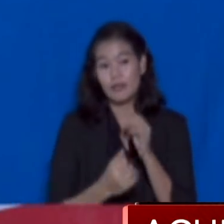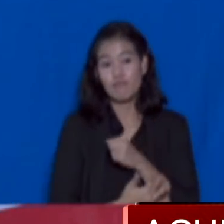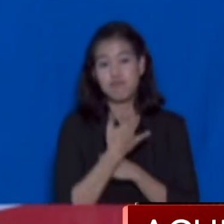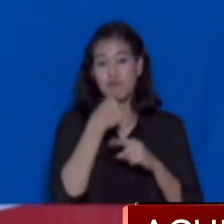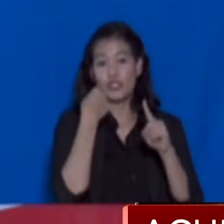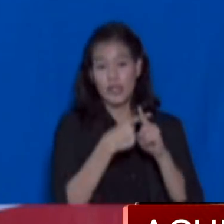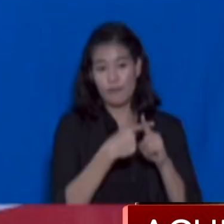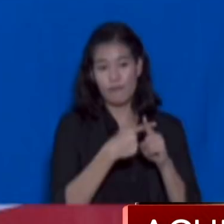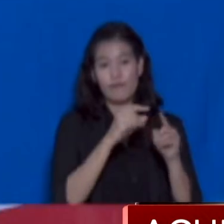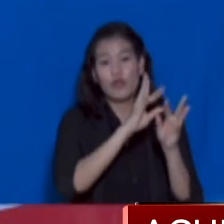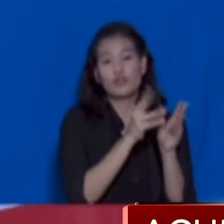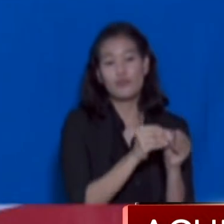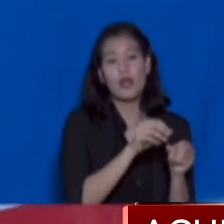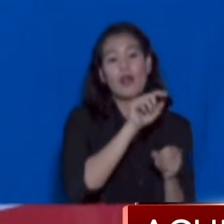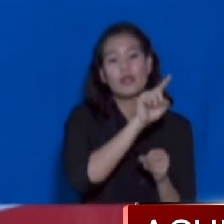menjadi